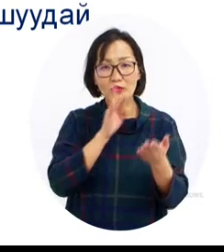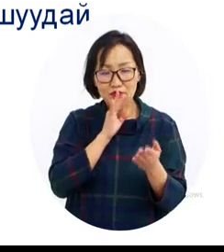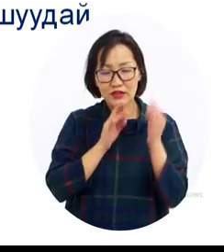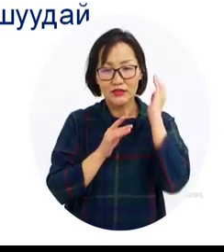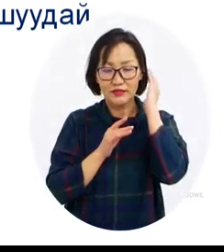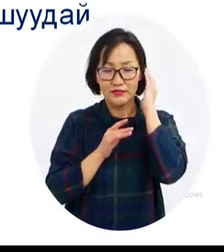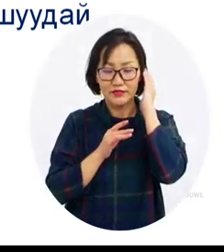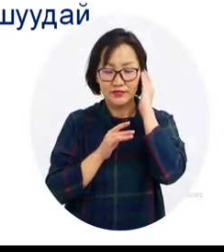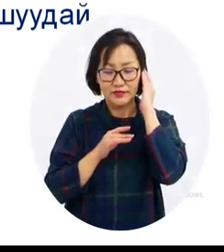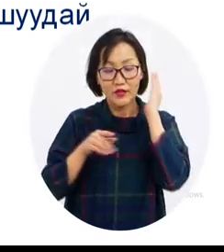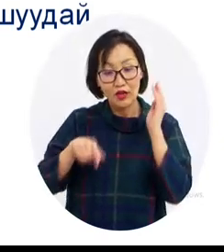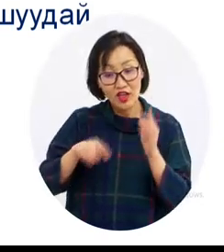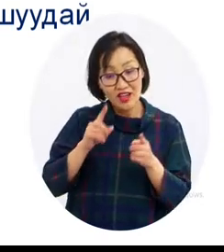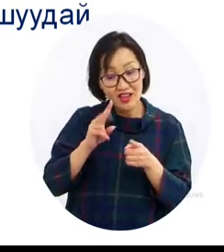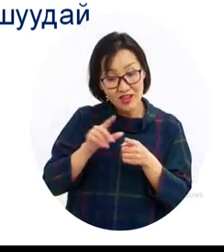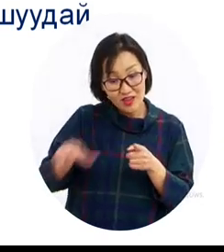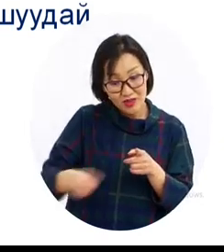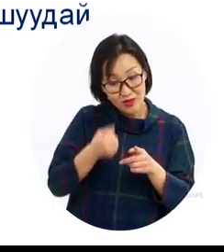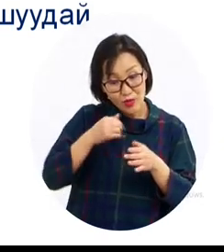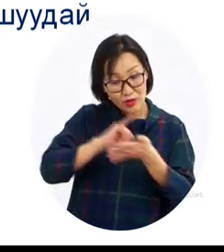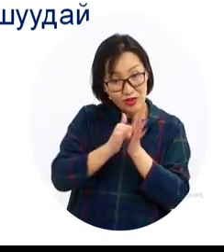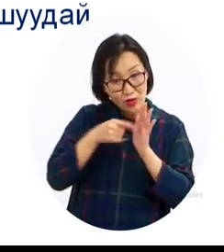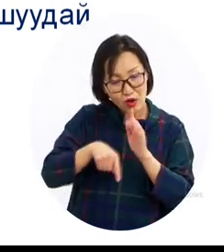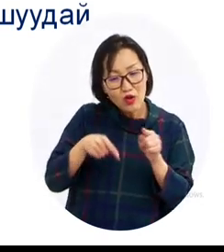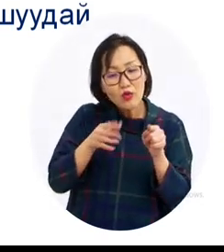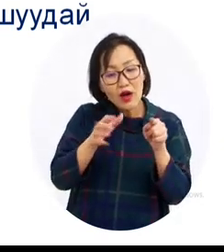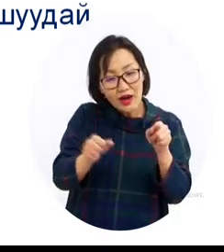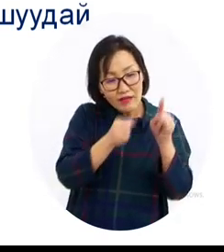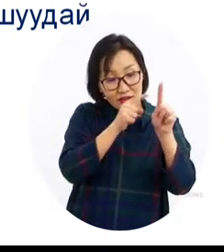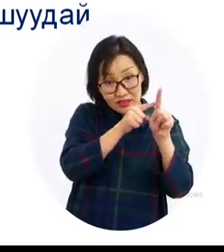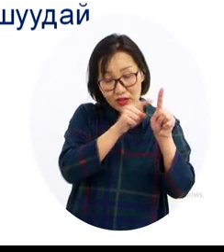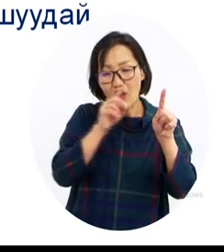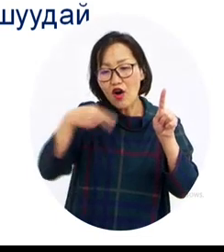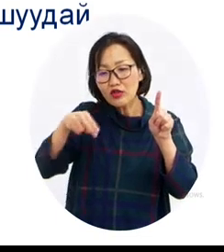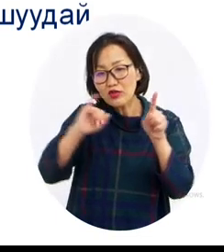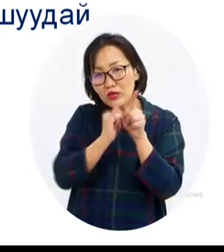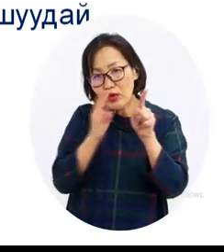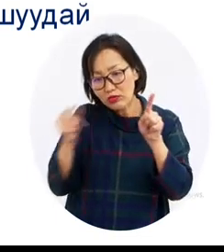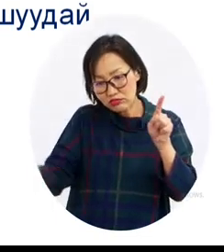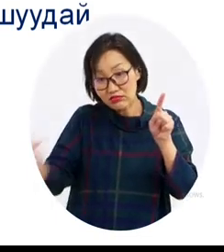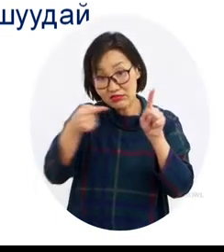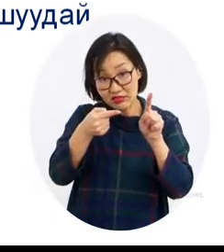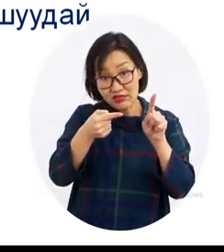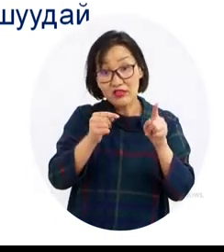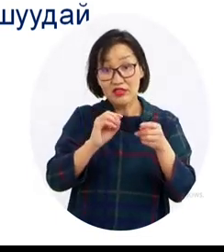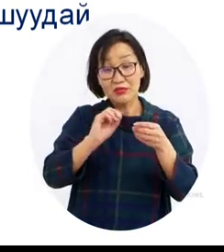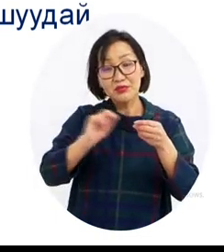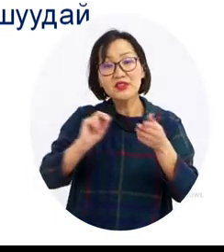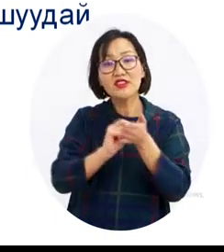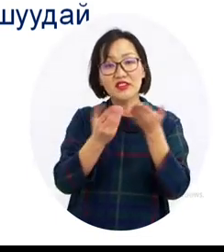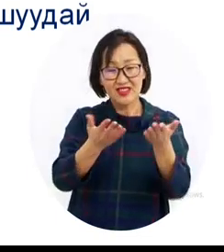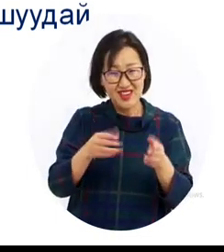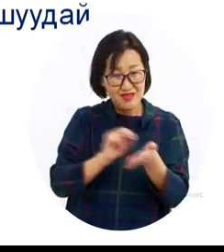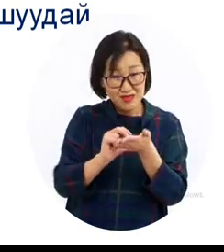За хилц үгсийг уншаад ойролцоо утгаар нь холбочих юм аа. За эхлээд манай хүүхдөд сайн харчих. Бичиж